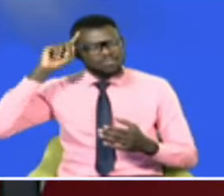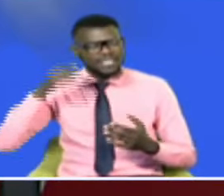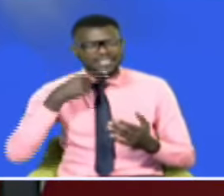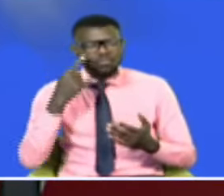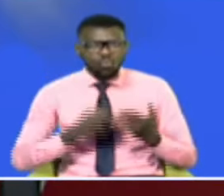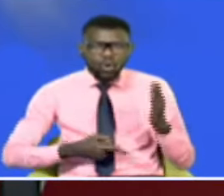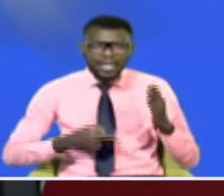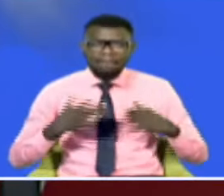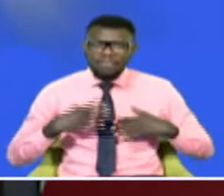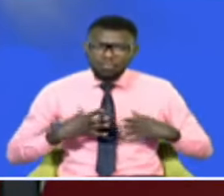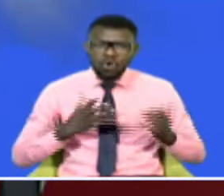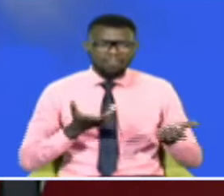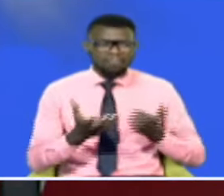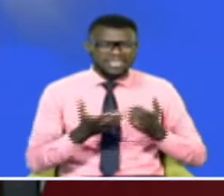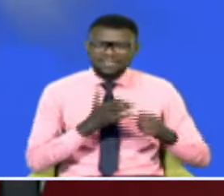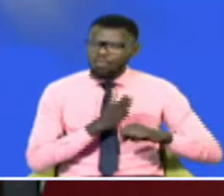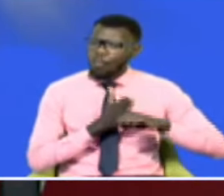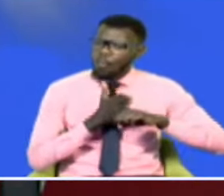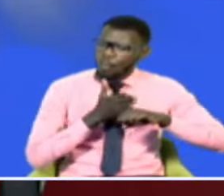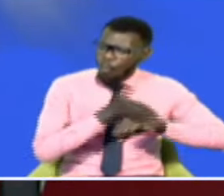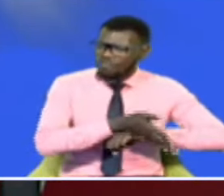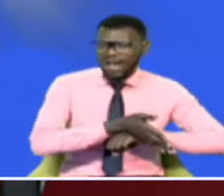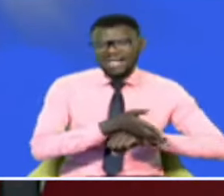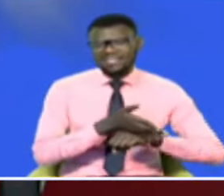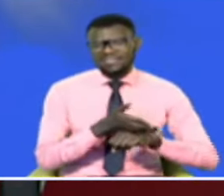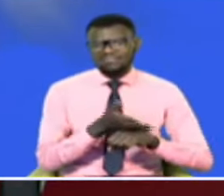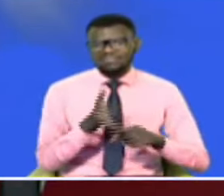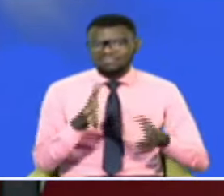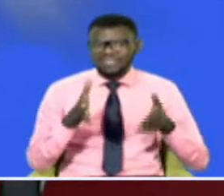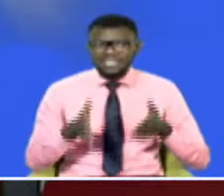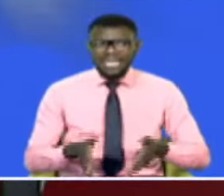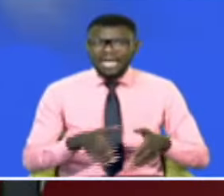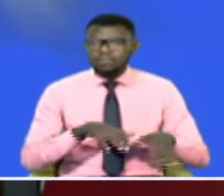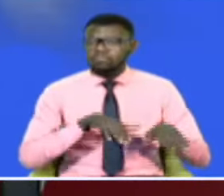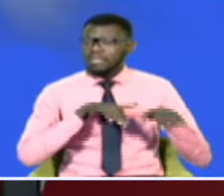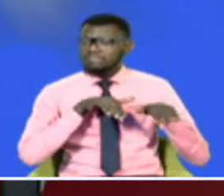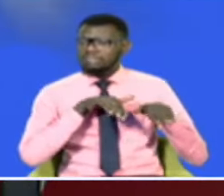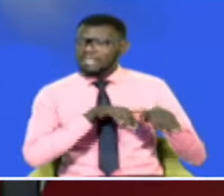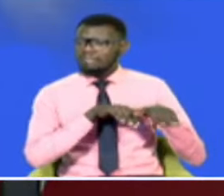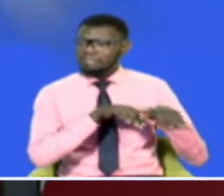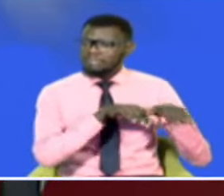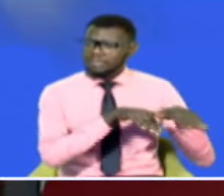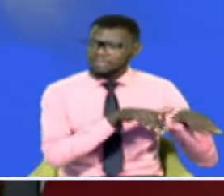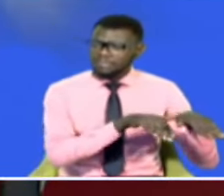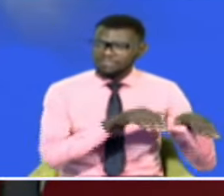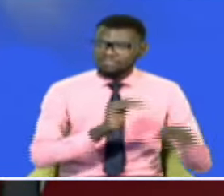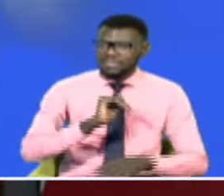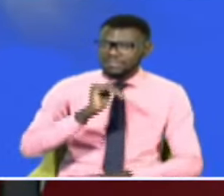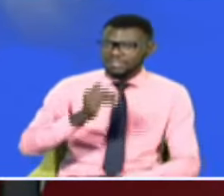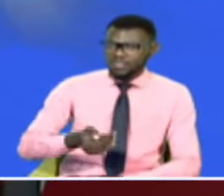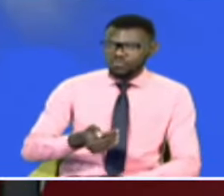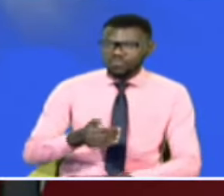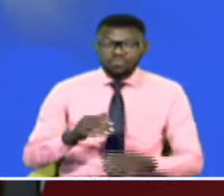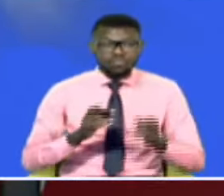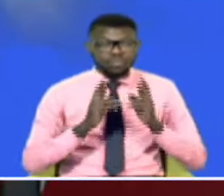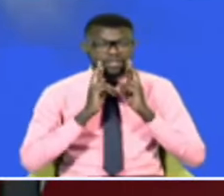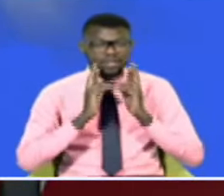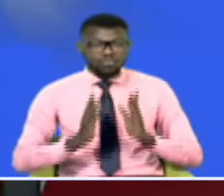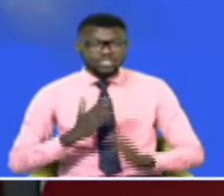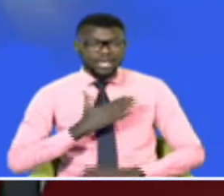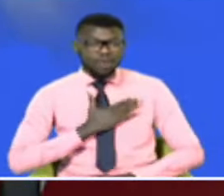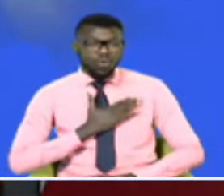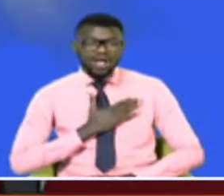imepita iliyokusudiwa mahala hapo na kusababisha msongamano katika jiji kuu. Mwanahabari wetu Vera Mora anatueleza